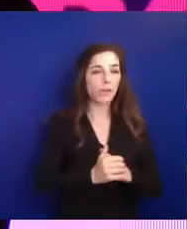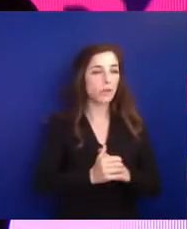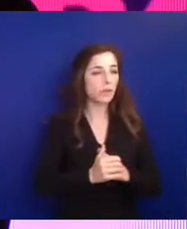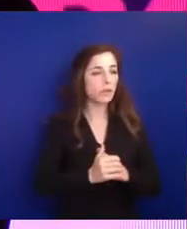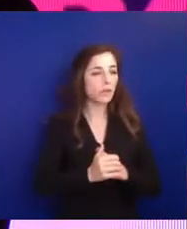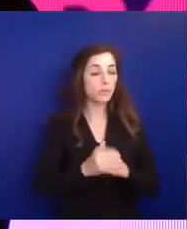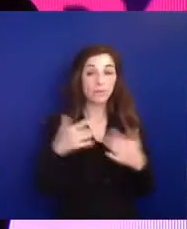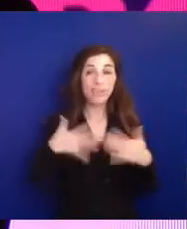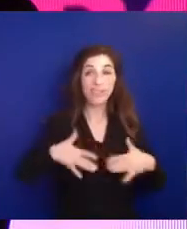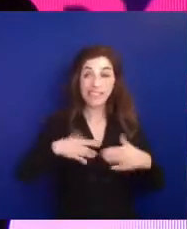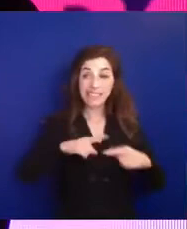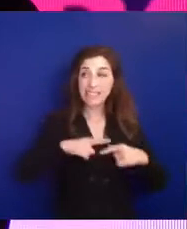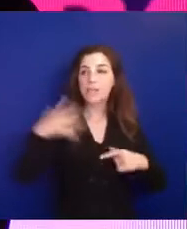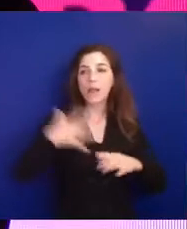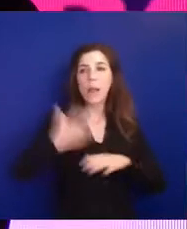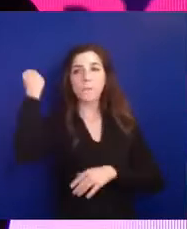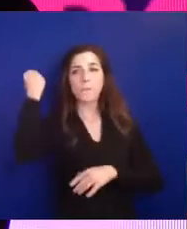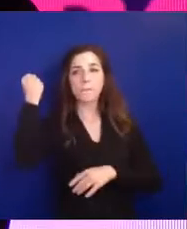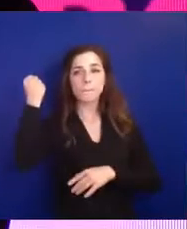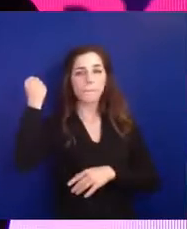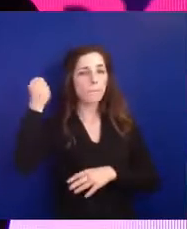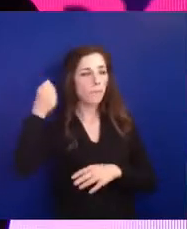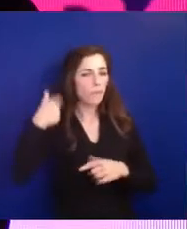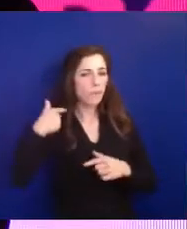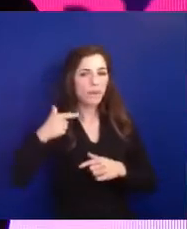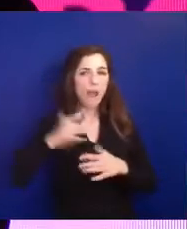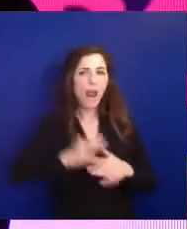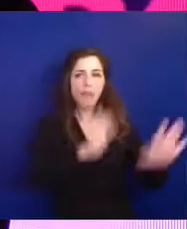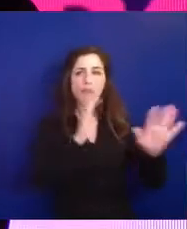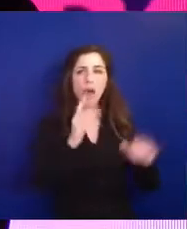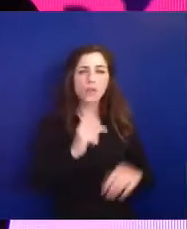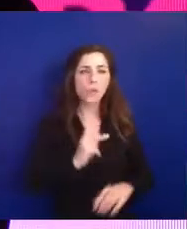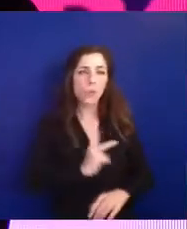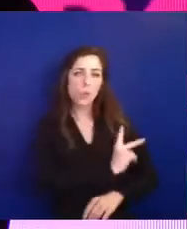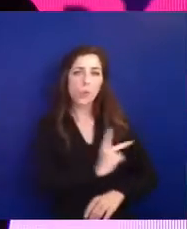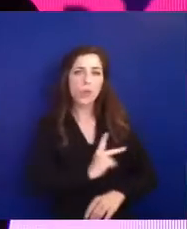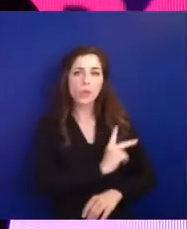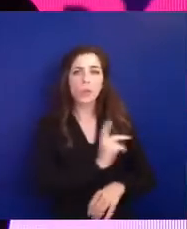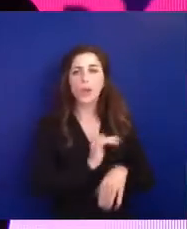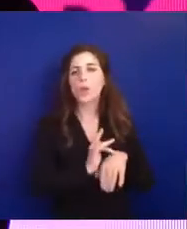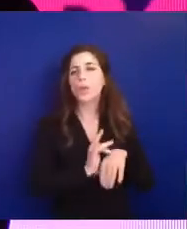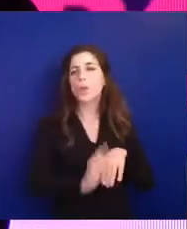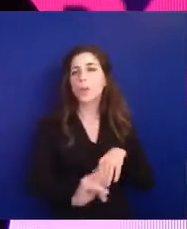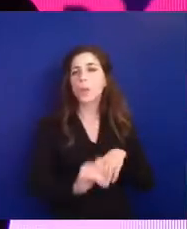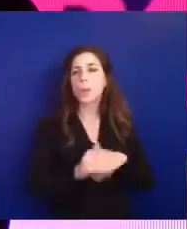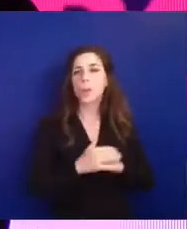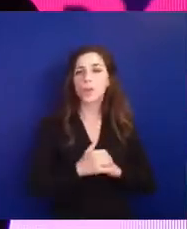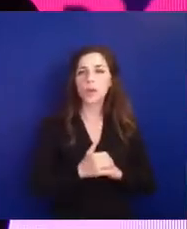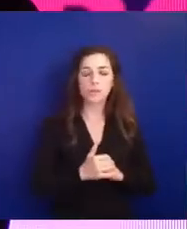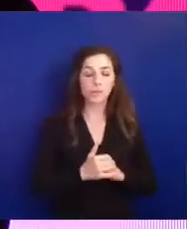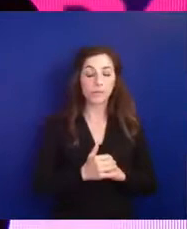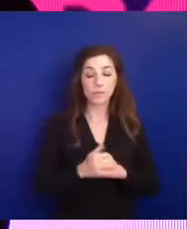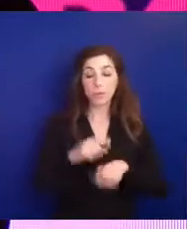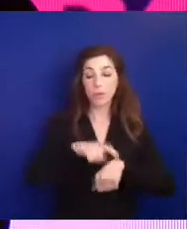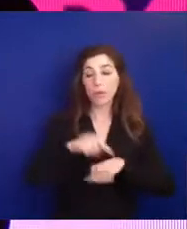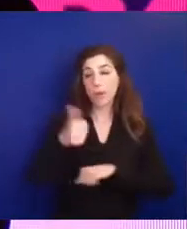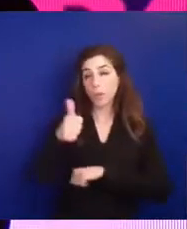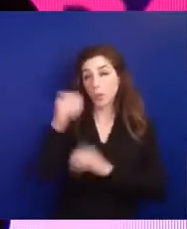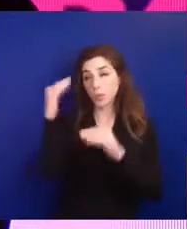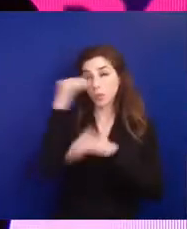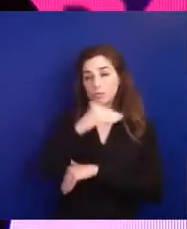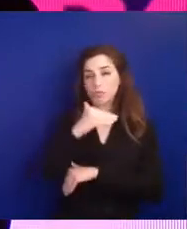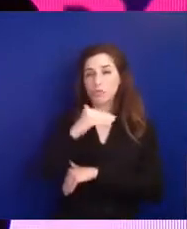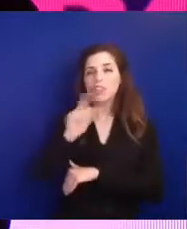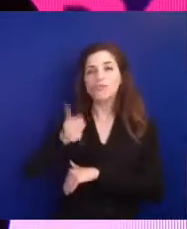ci lascia così tutte e due nude entro le 23 gianni doveva essere tornato e devi la